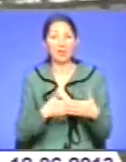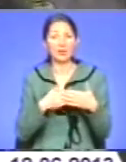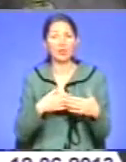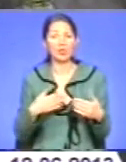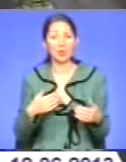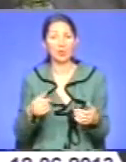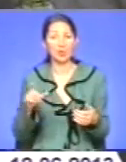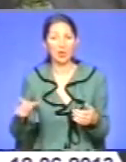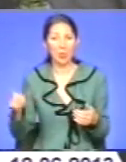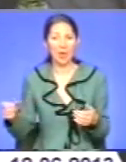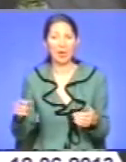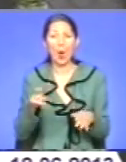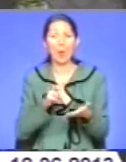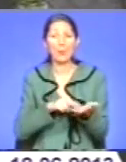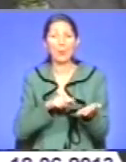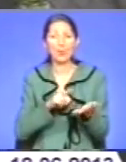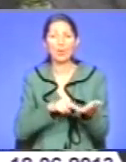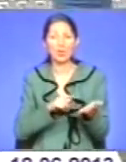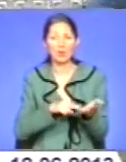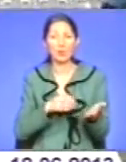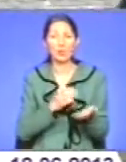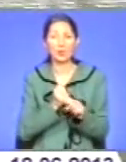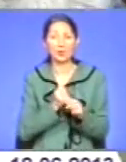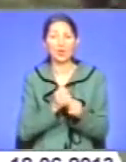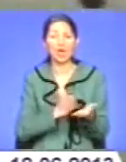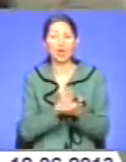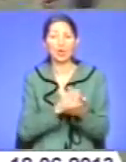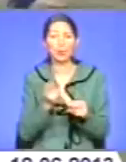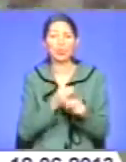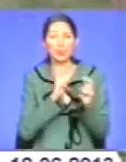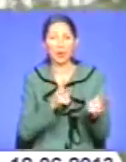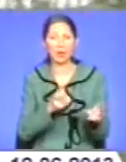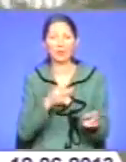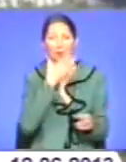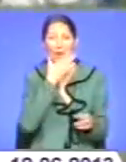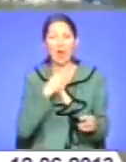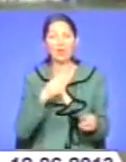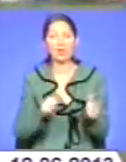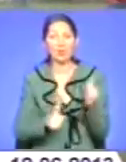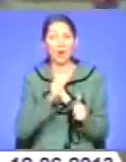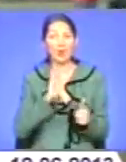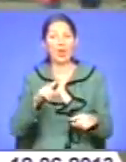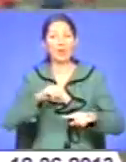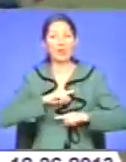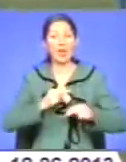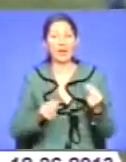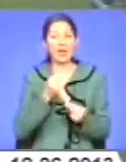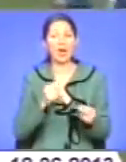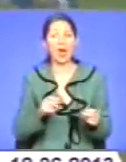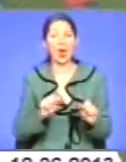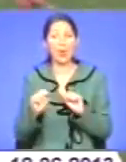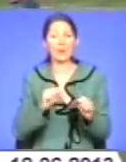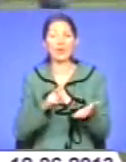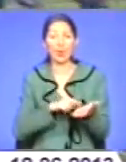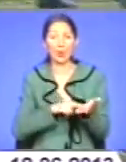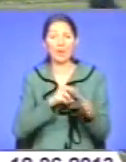податківці та працівники Служби безпеки в Тернопільській області. Окрасою змагань стала фінальна гра між спортсменами з Тернопільського управління податкової міліції ДПС